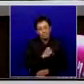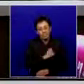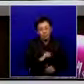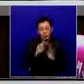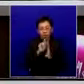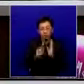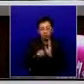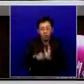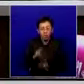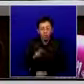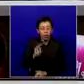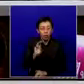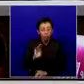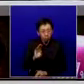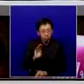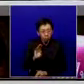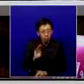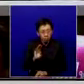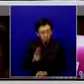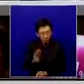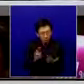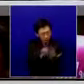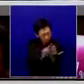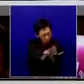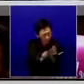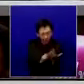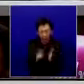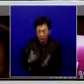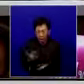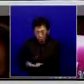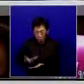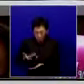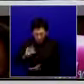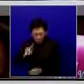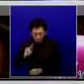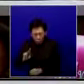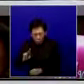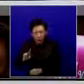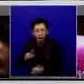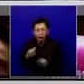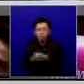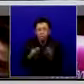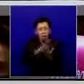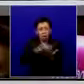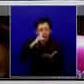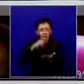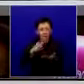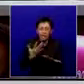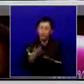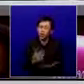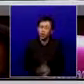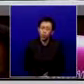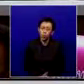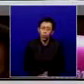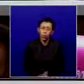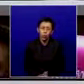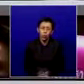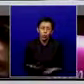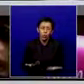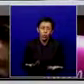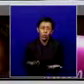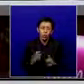กับระเบียบที่จะไปใช้ให้พวกเจ้าสัวกู้เงินเนี่ยเหมือนธนาคารชาติเนี่ยจะเสียเอกราชให้กับรัฐบาลน